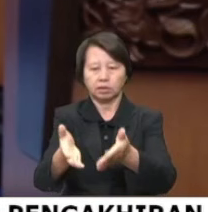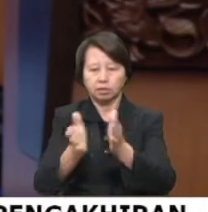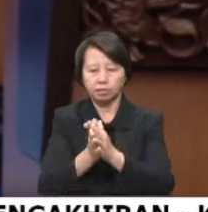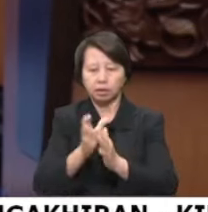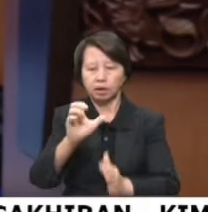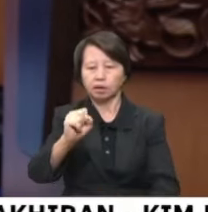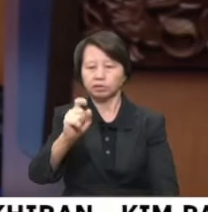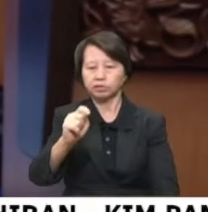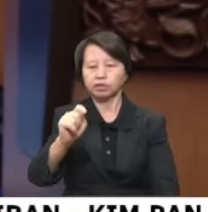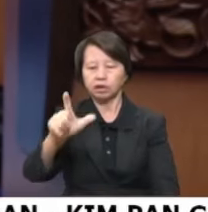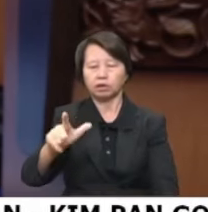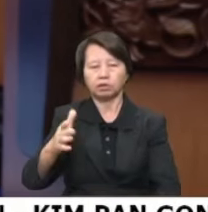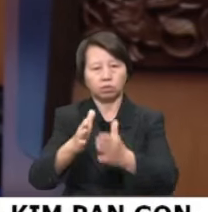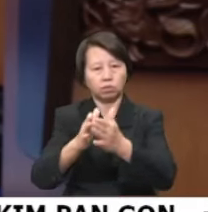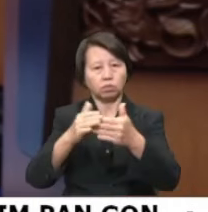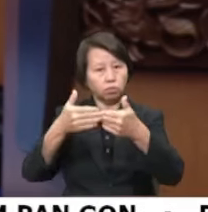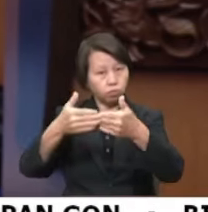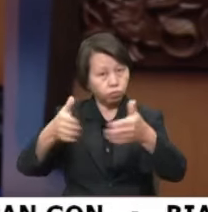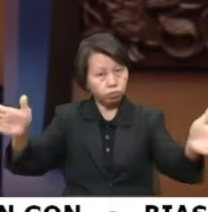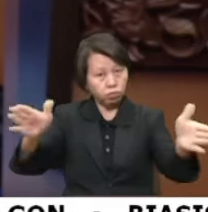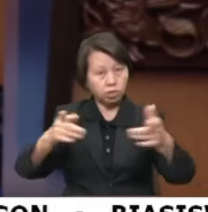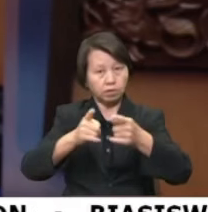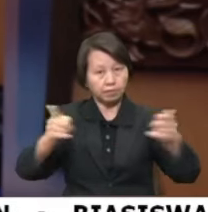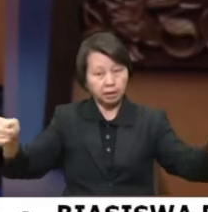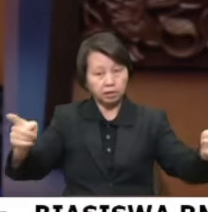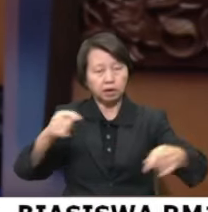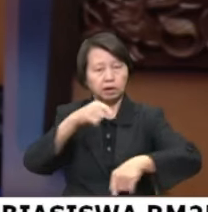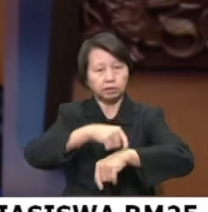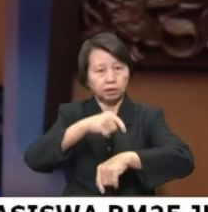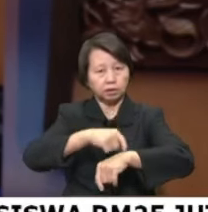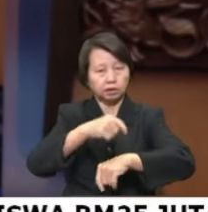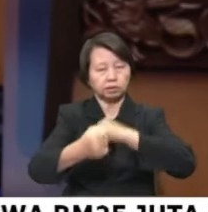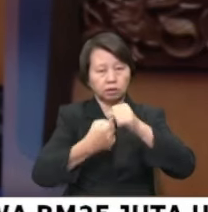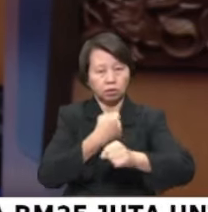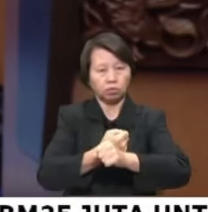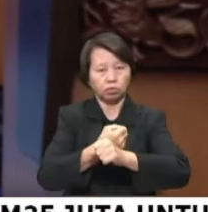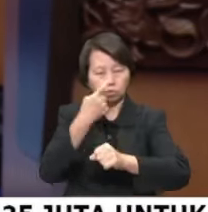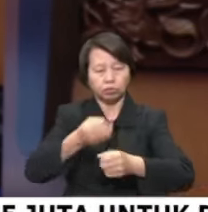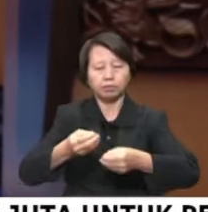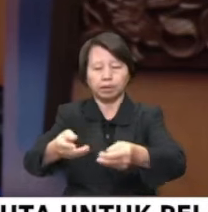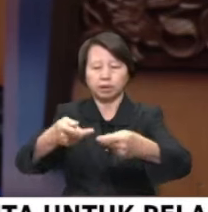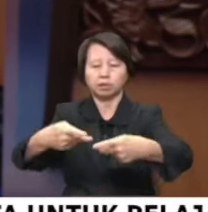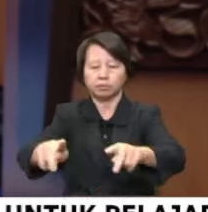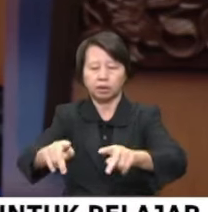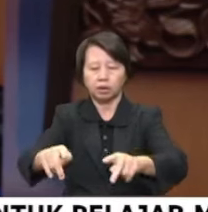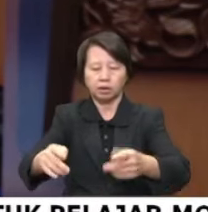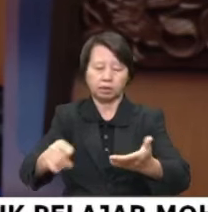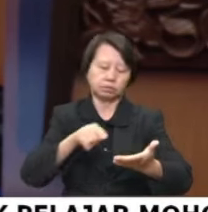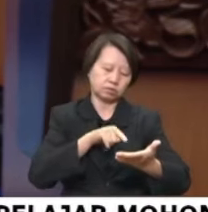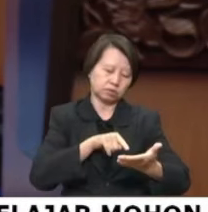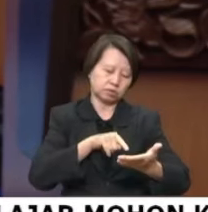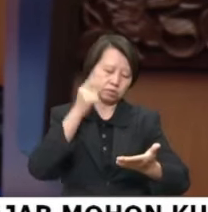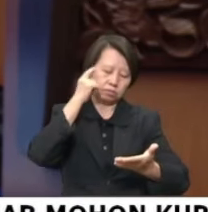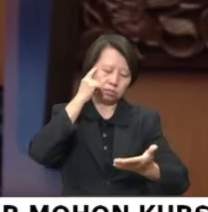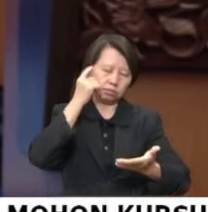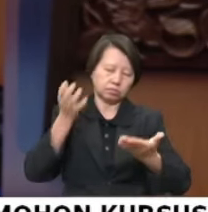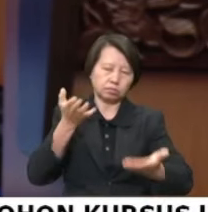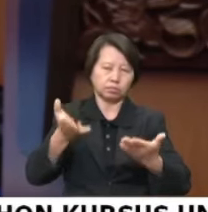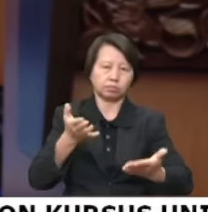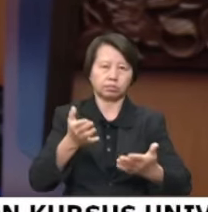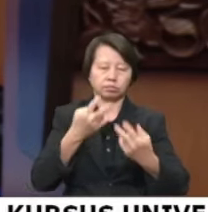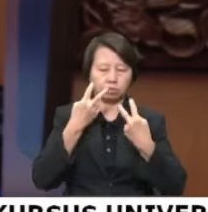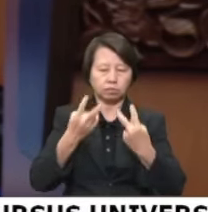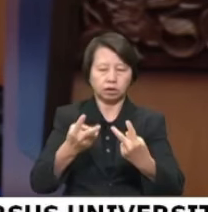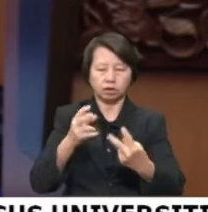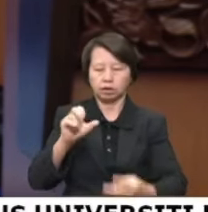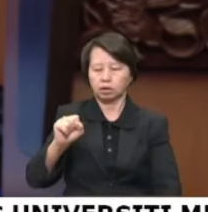STR juga dibuka sepanjang tahun bagi memberi peluang kepada penerima berkelayakan untuk dipertimbangkan semula, memandangkan